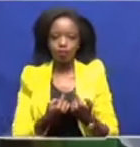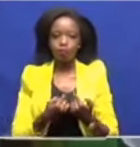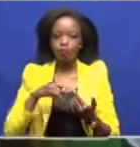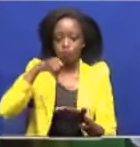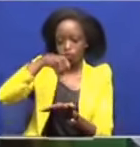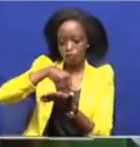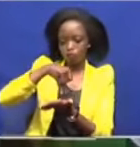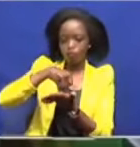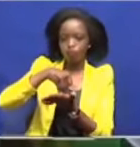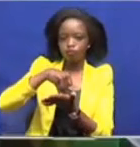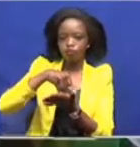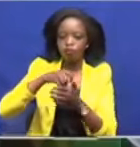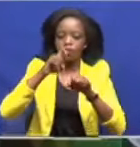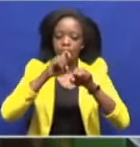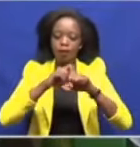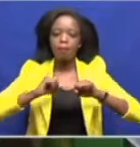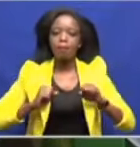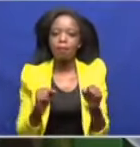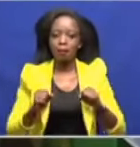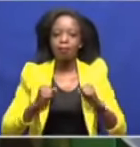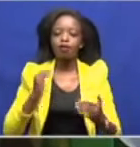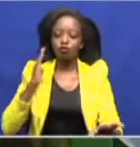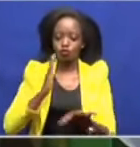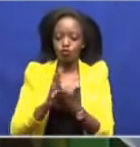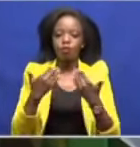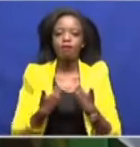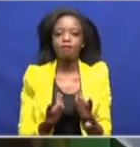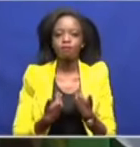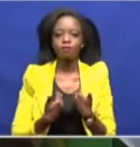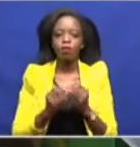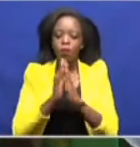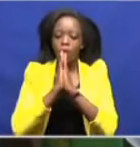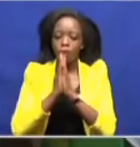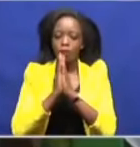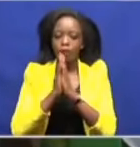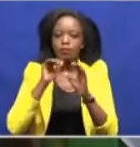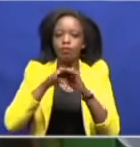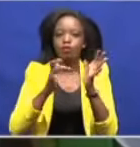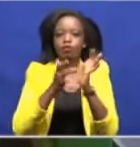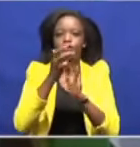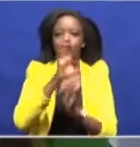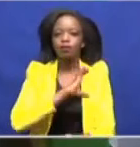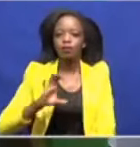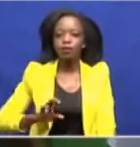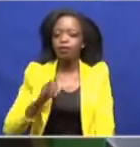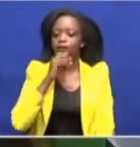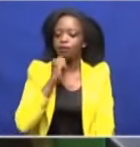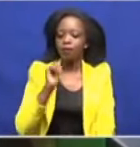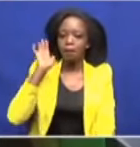kwako kunako furaha za kweli. Tunaomba hayo kwa njia ya Bwana wetu Yesu Kristo